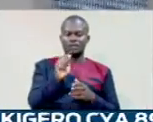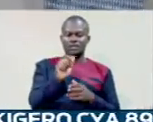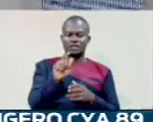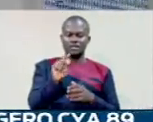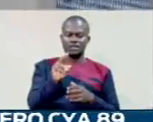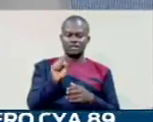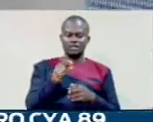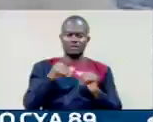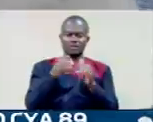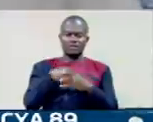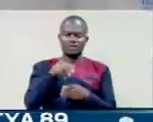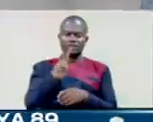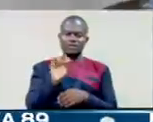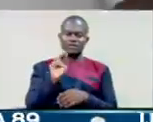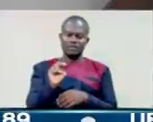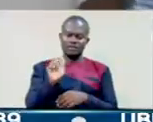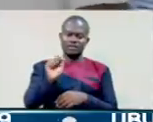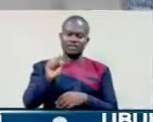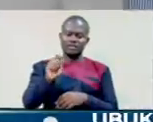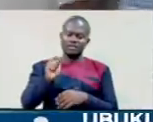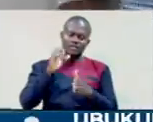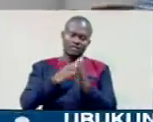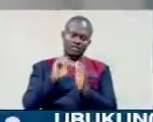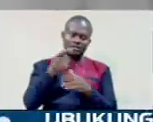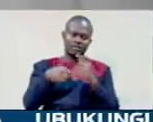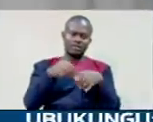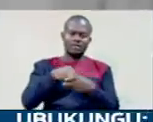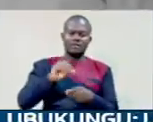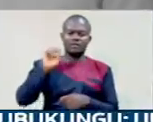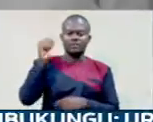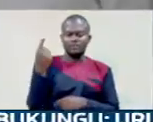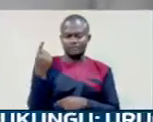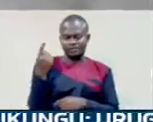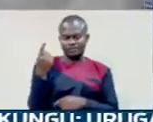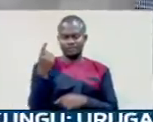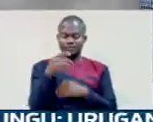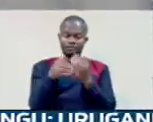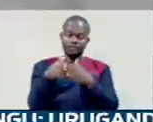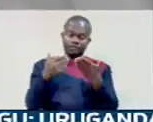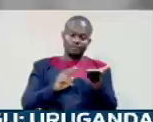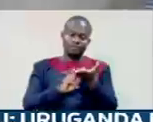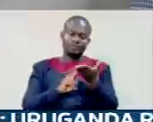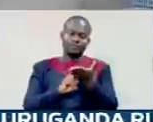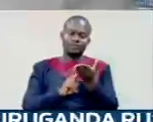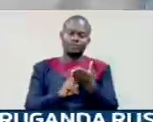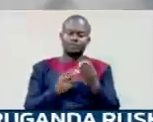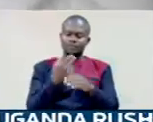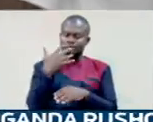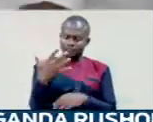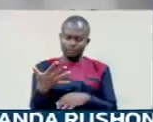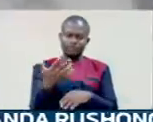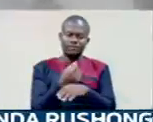Fedorov ukina ikipe ya Vino Astana wegukanye agace ka mbere ni ukomeje kuza ku mwanya wa mbere aho amaze gukoresha amasaha 5